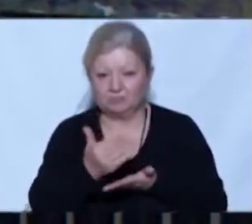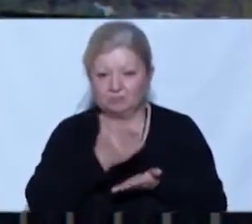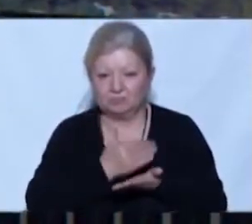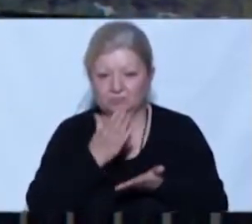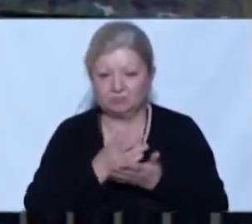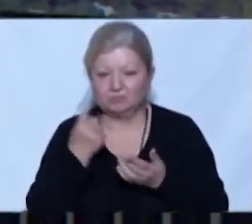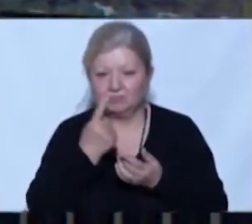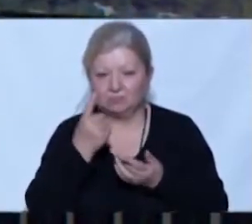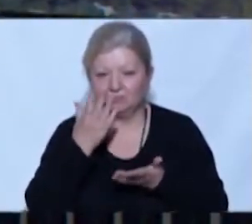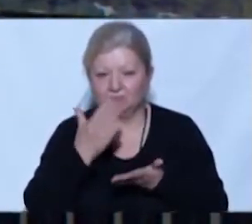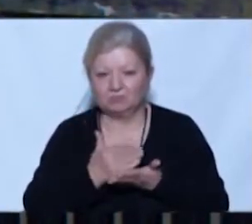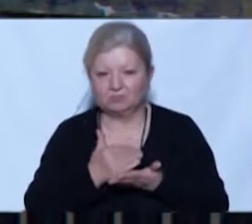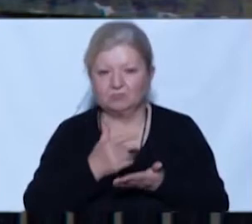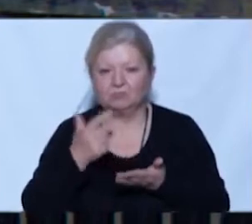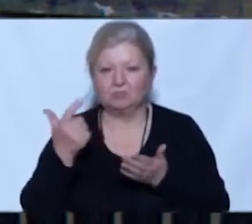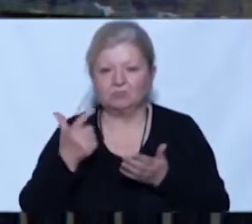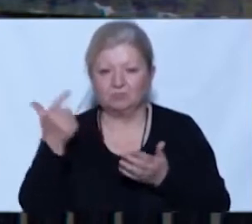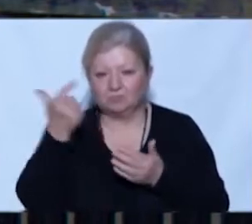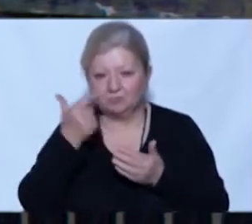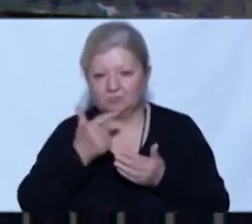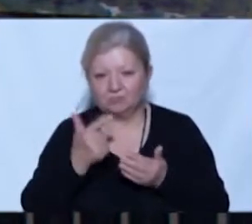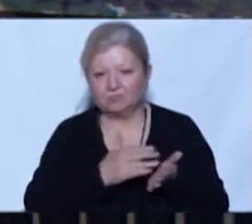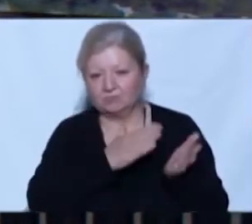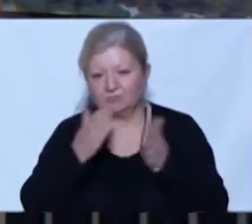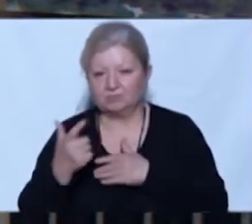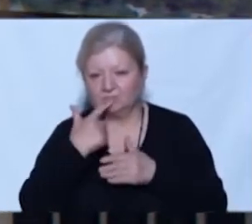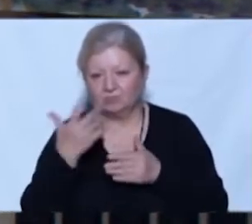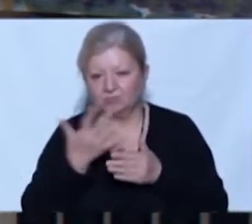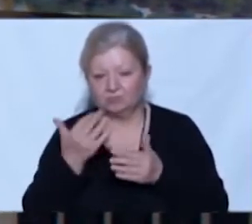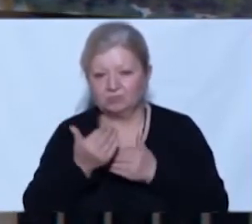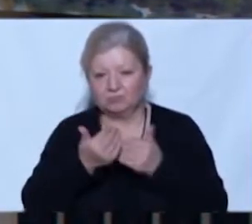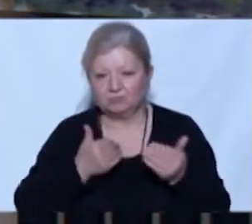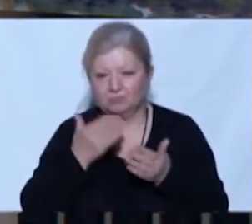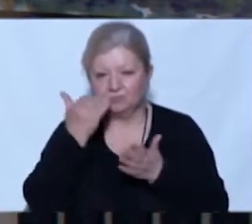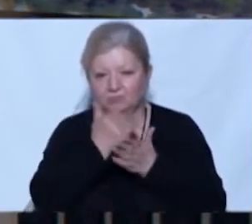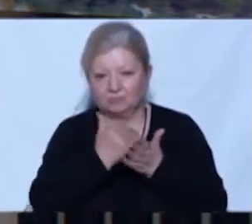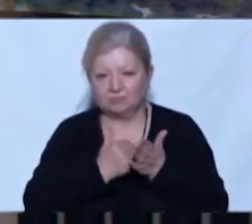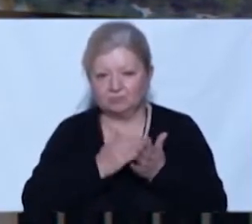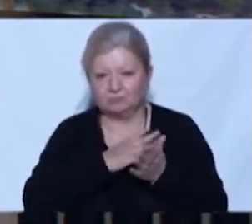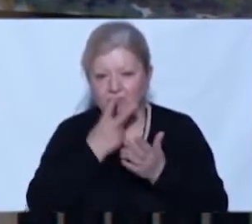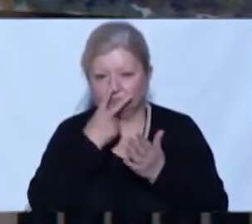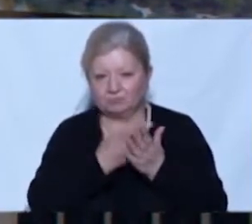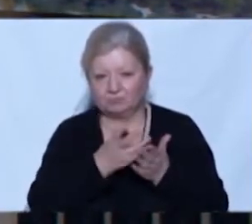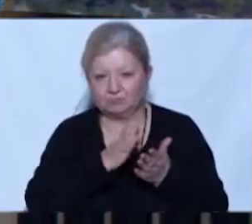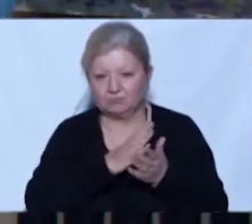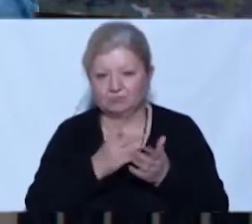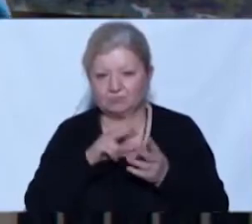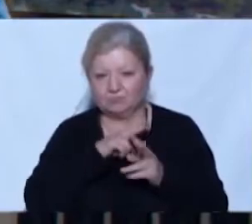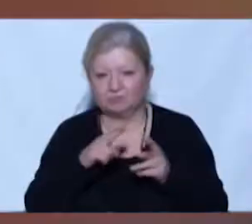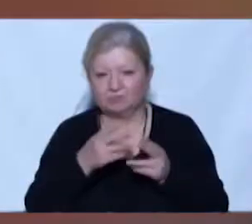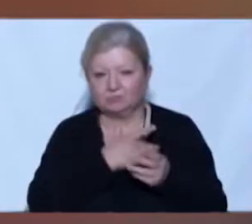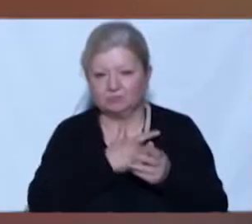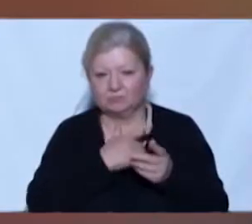იყო გეოგრაფიული და პოლიტიკური მომენტი. Ჩვენ წინა გაკვეთილებზე ნახეთ რომ ისეთმა დიდმა და